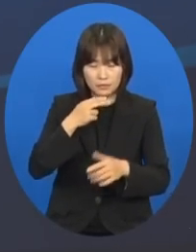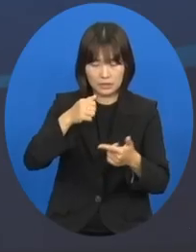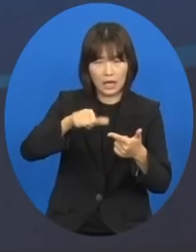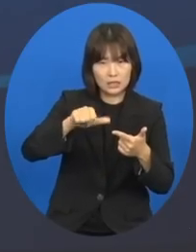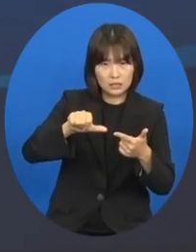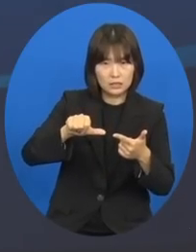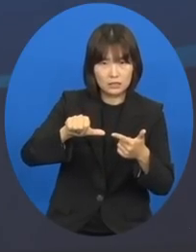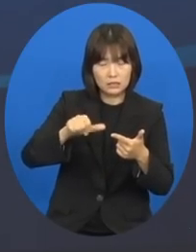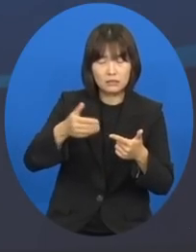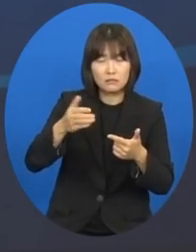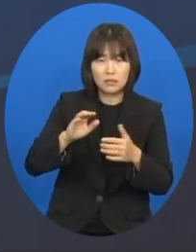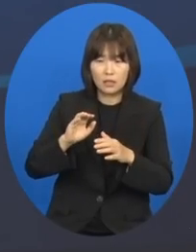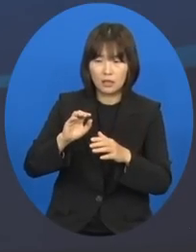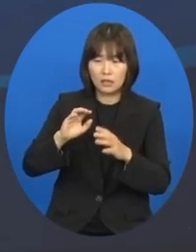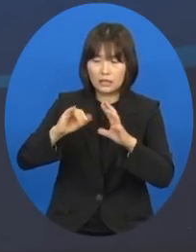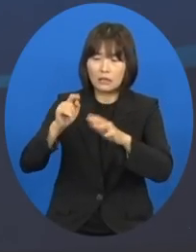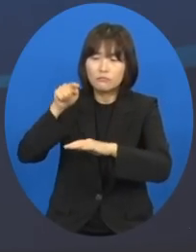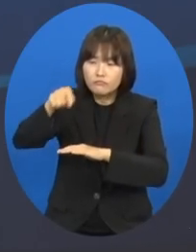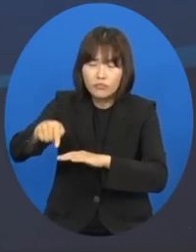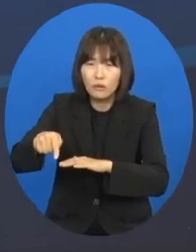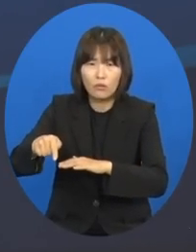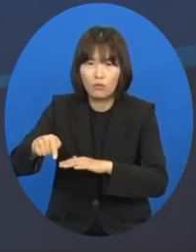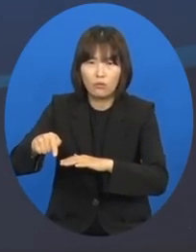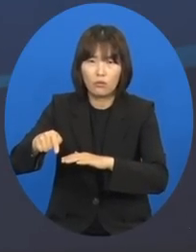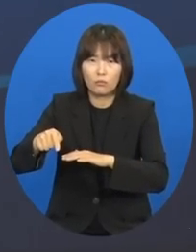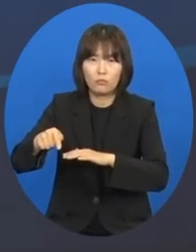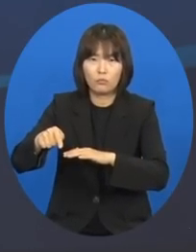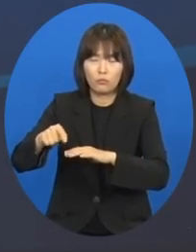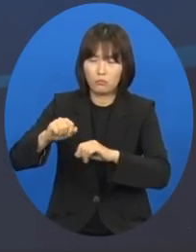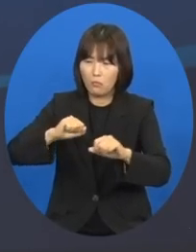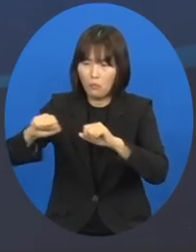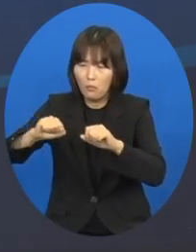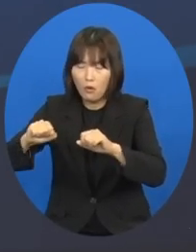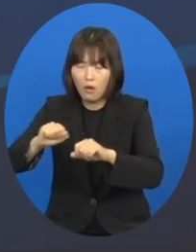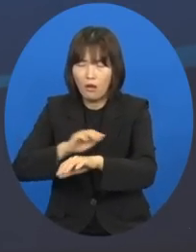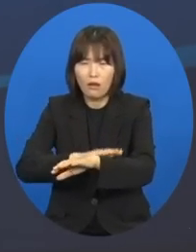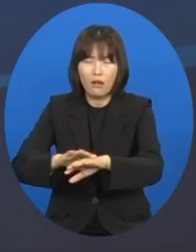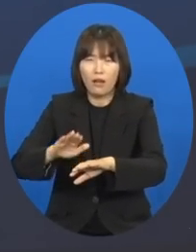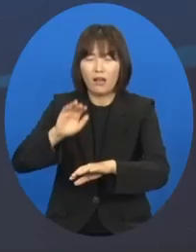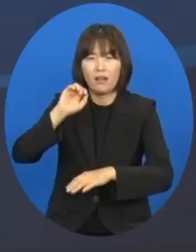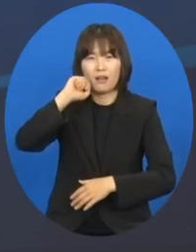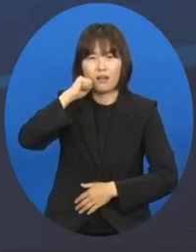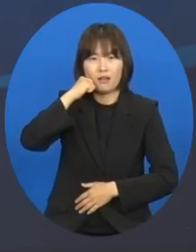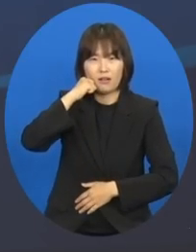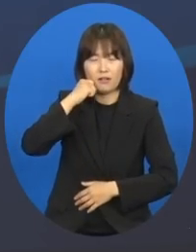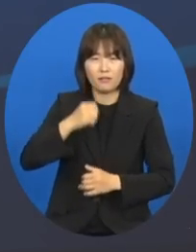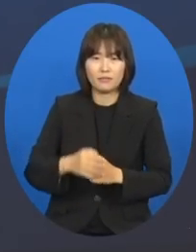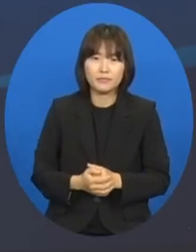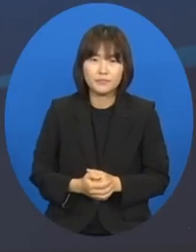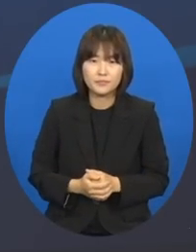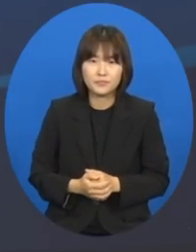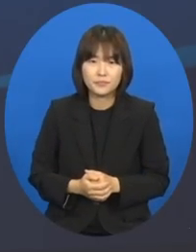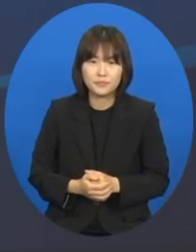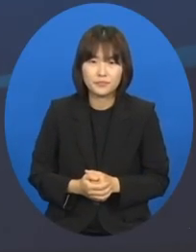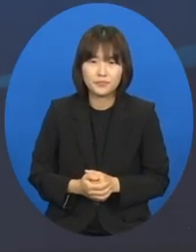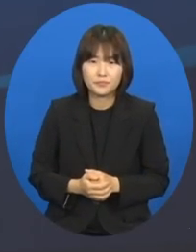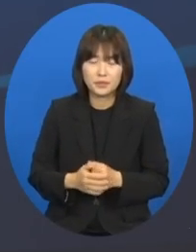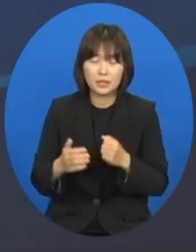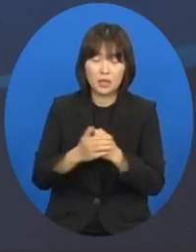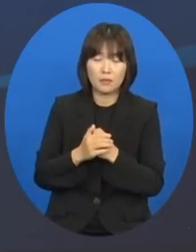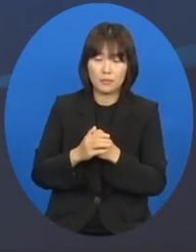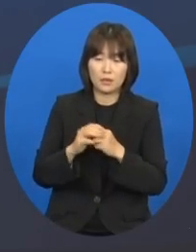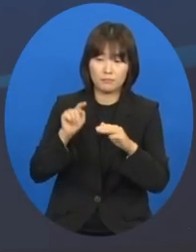찾아오게 돼 있잖아요 흉년이 와서 일자리도 없고 그래서 돼지가 먹는 주염 열매를 먹는 수준으로